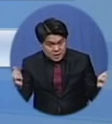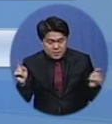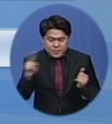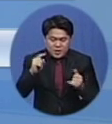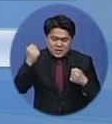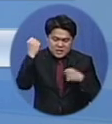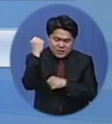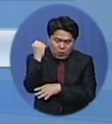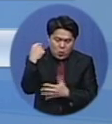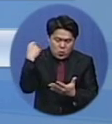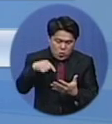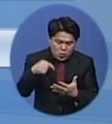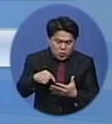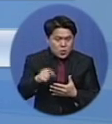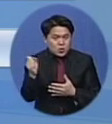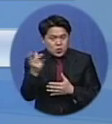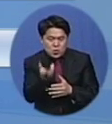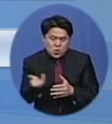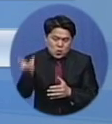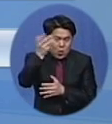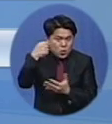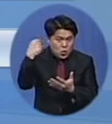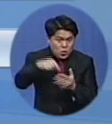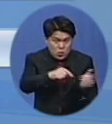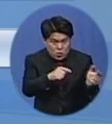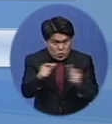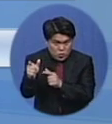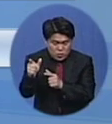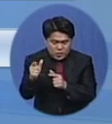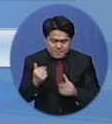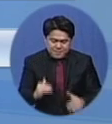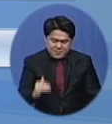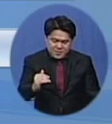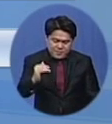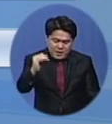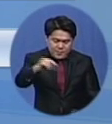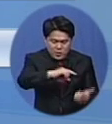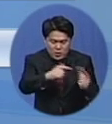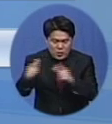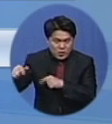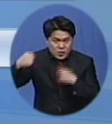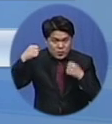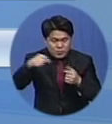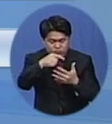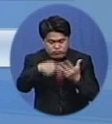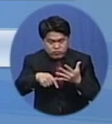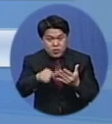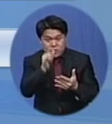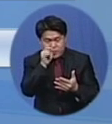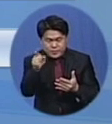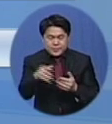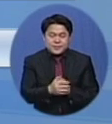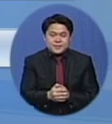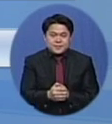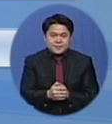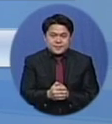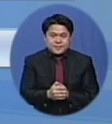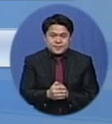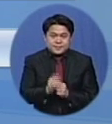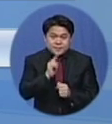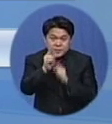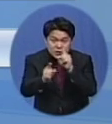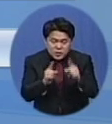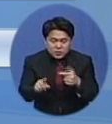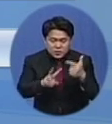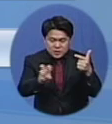기본 동작에서부터 응용 동작에 이르기까지 발달 단계별로 다양한 무용 프로그램으로 구성돼 있습니다. 신청은